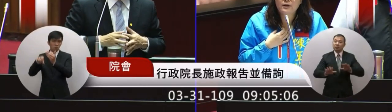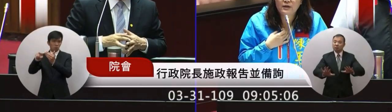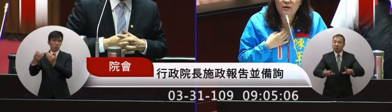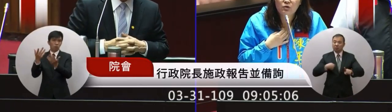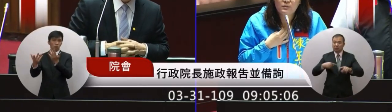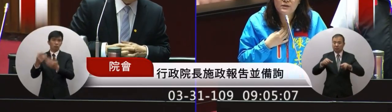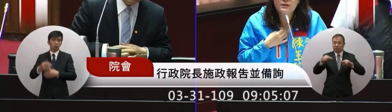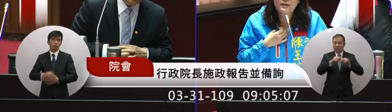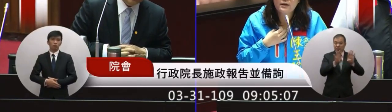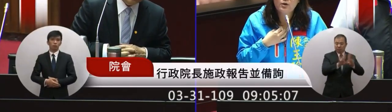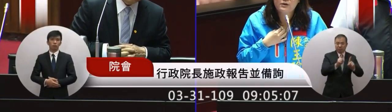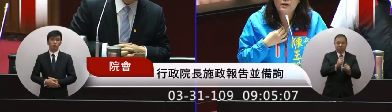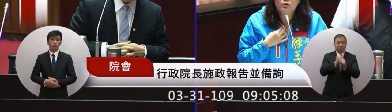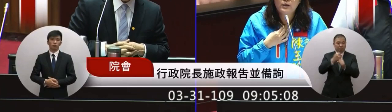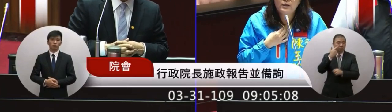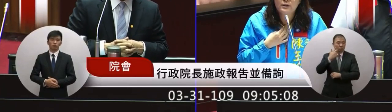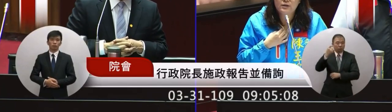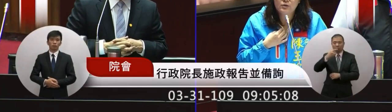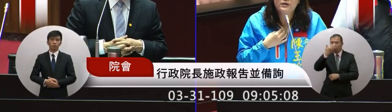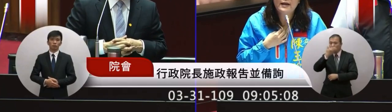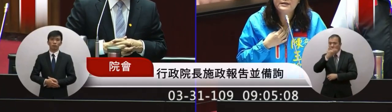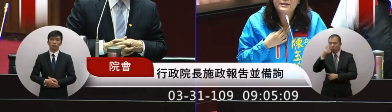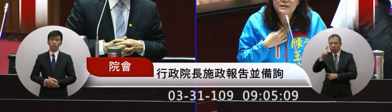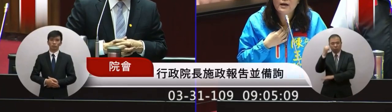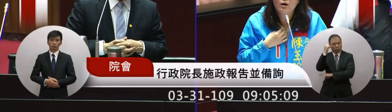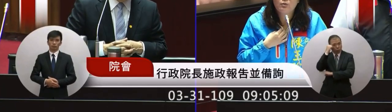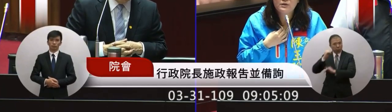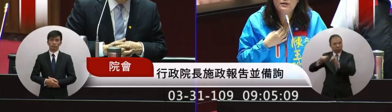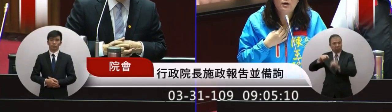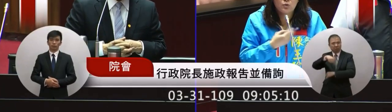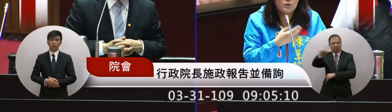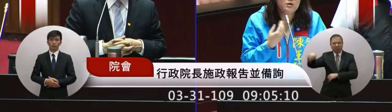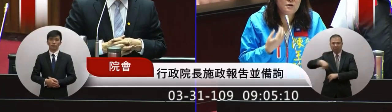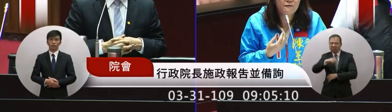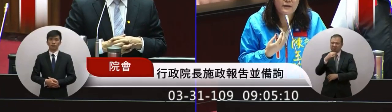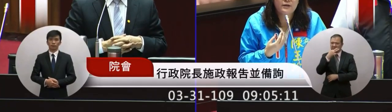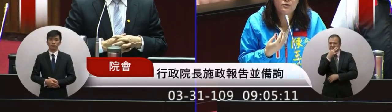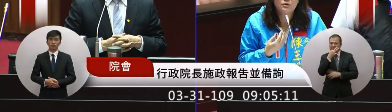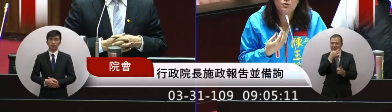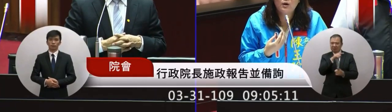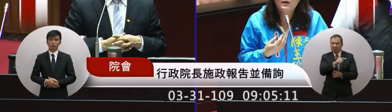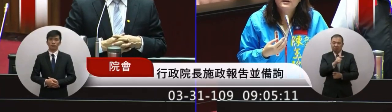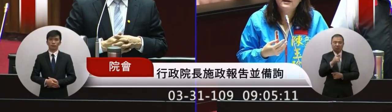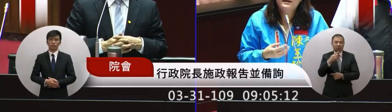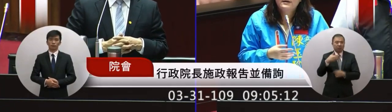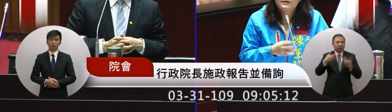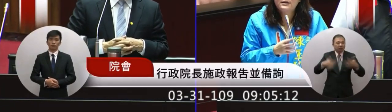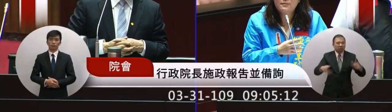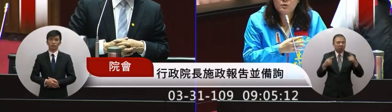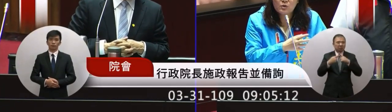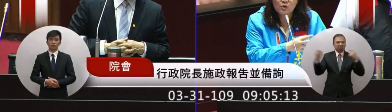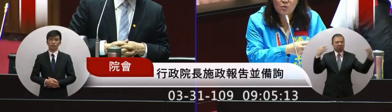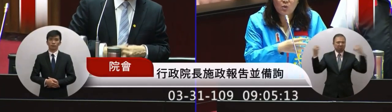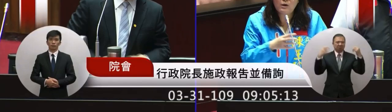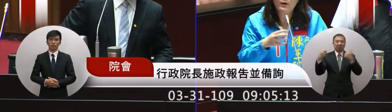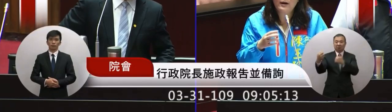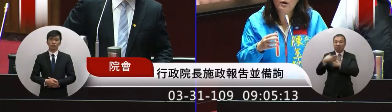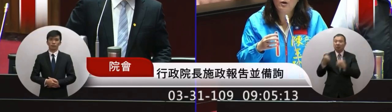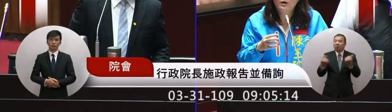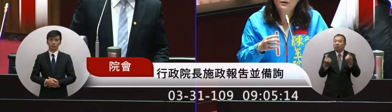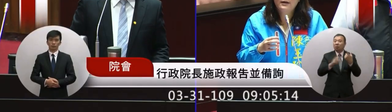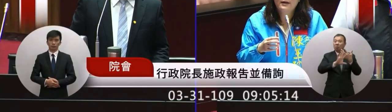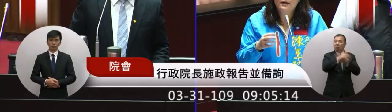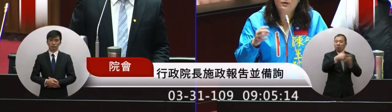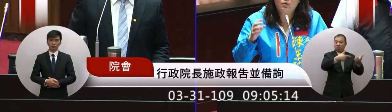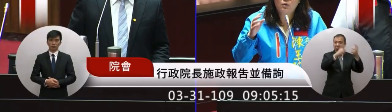马澎的离岛居民事实上也有相对应的就是担心了哈，我们接到很多的这个反应，就是说那这些人比如说从国外回来以